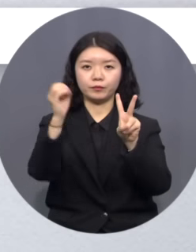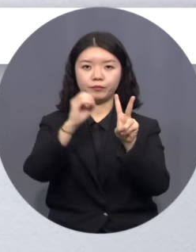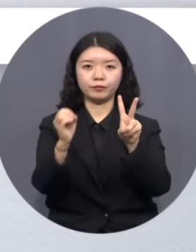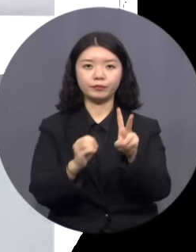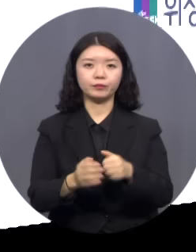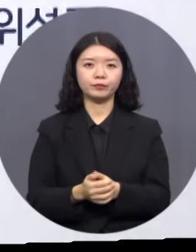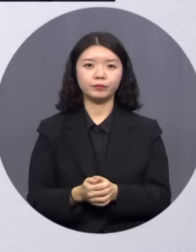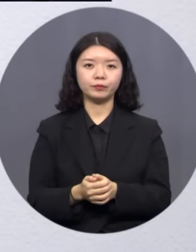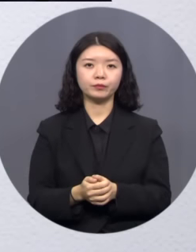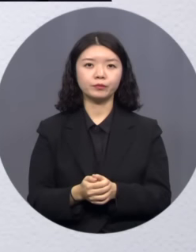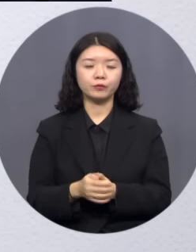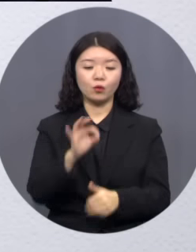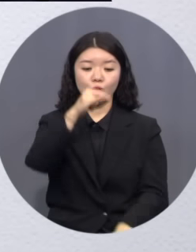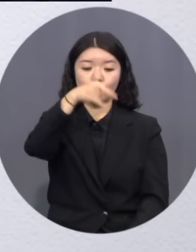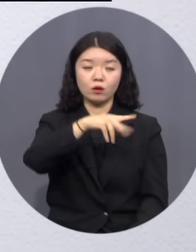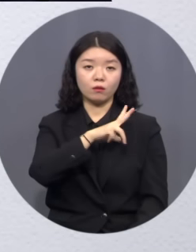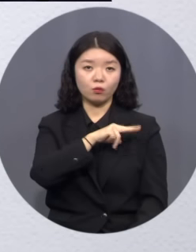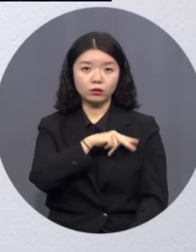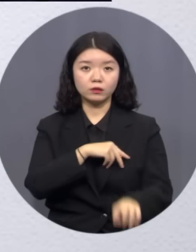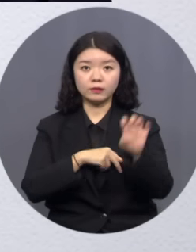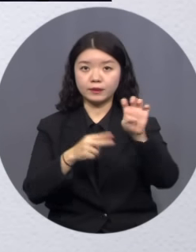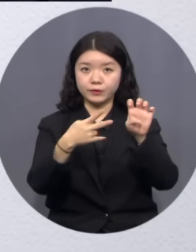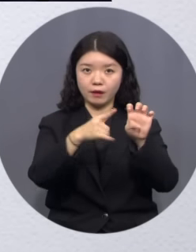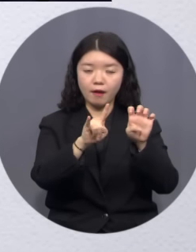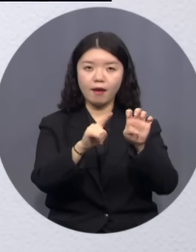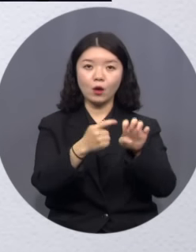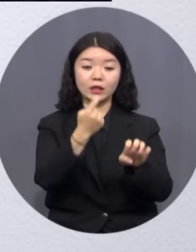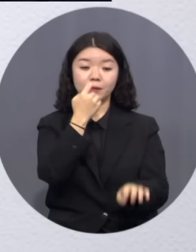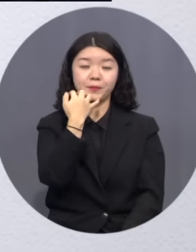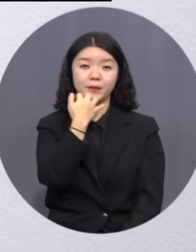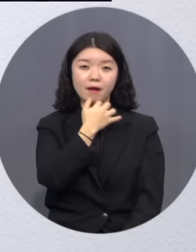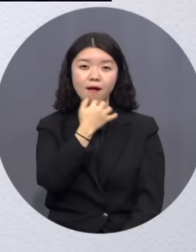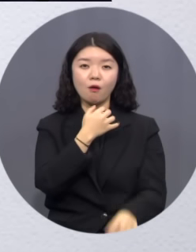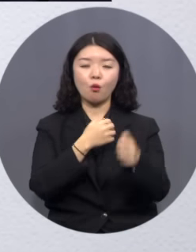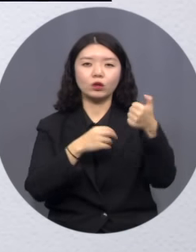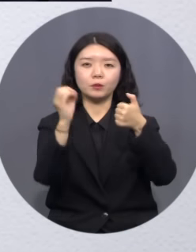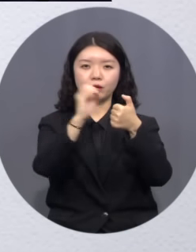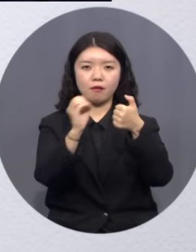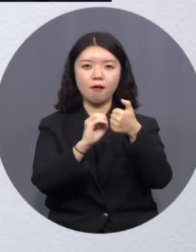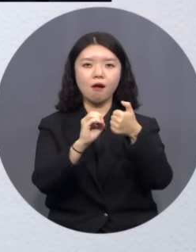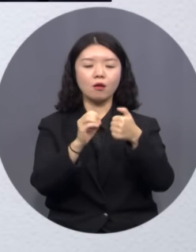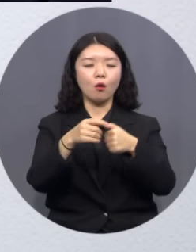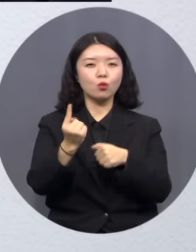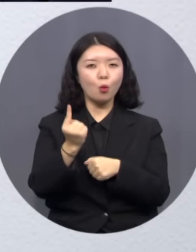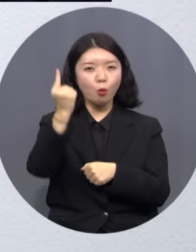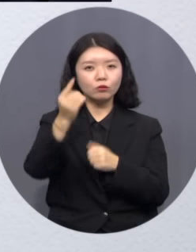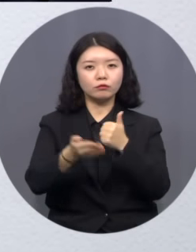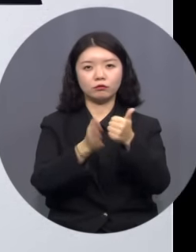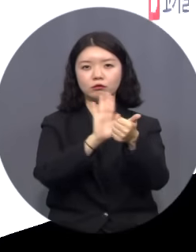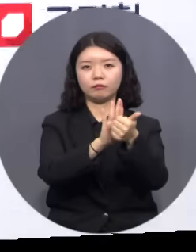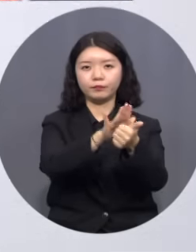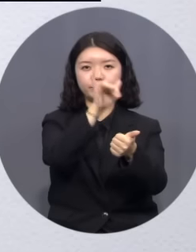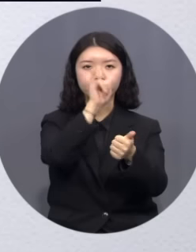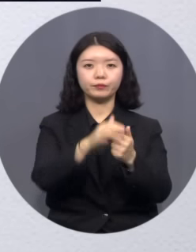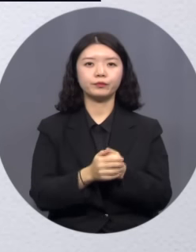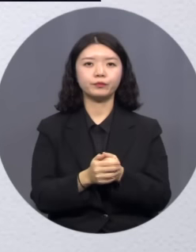있습니다 위성곤 의원은 40대와 화이트 칼라에서 50% 안팎에 높은 지지를 얻었습니다